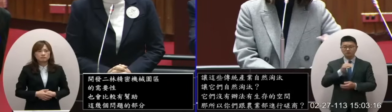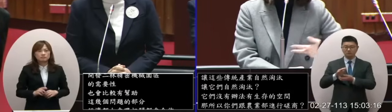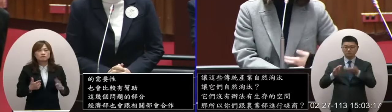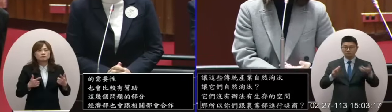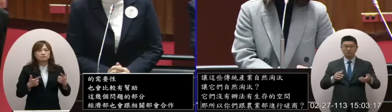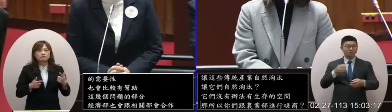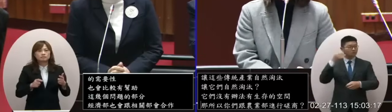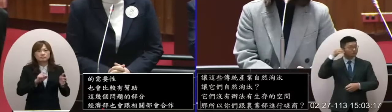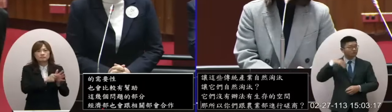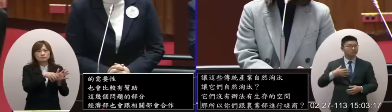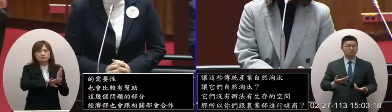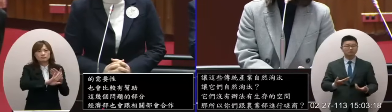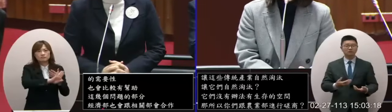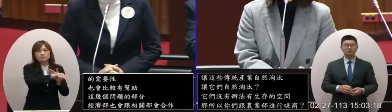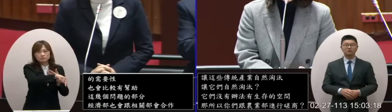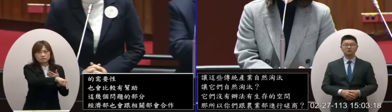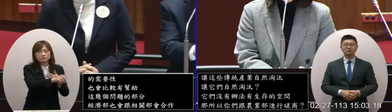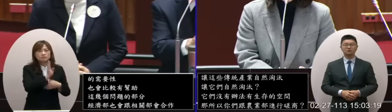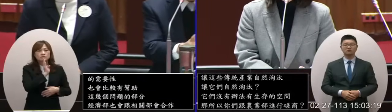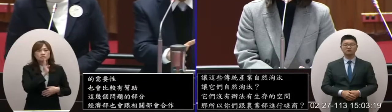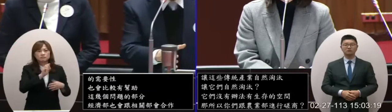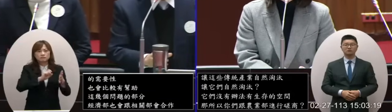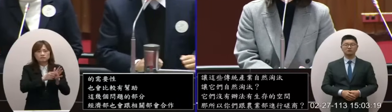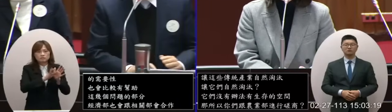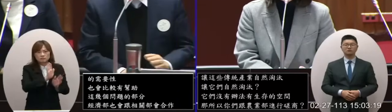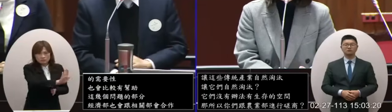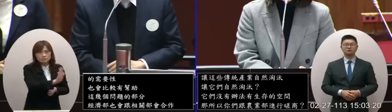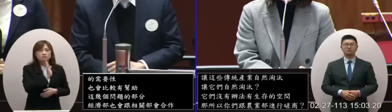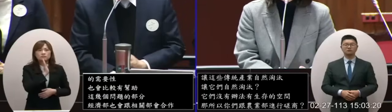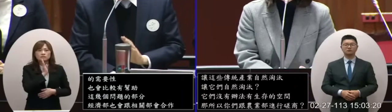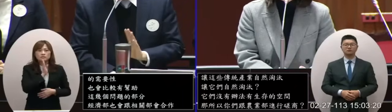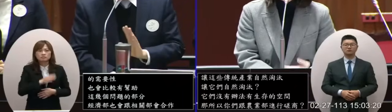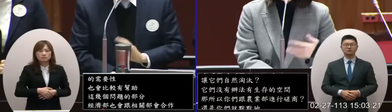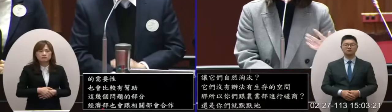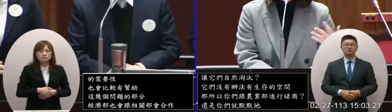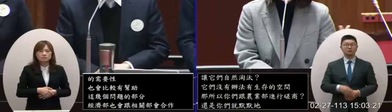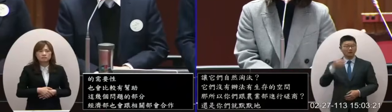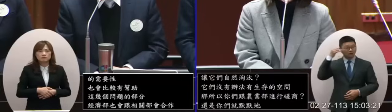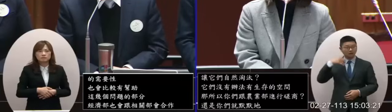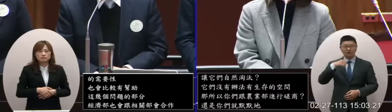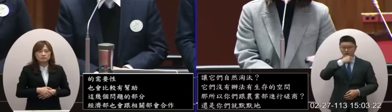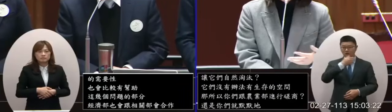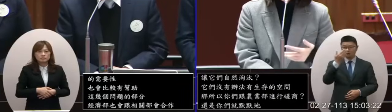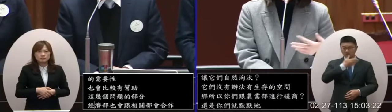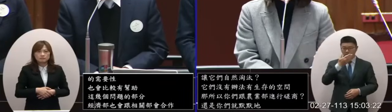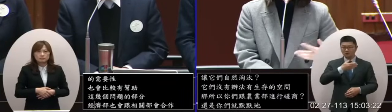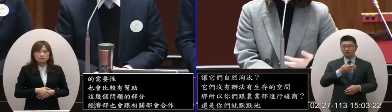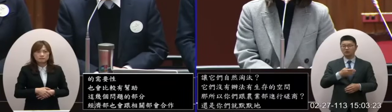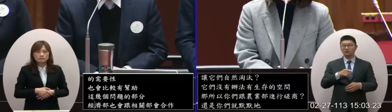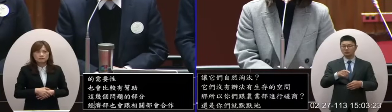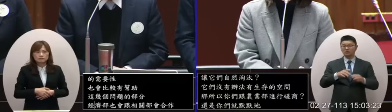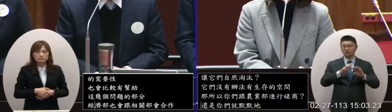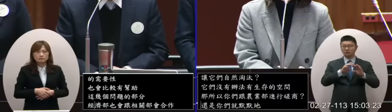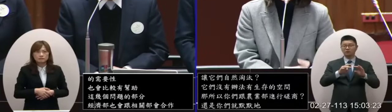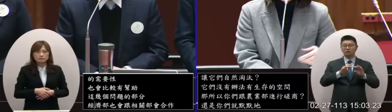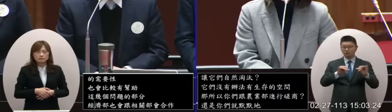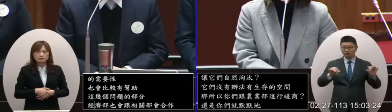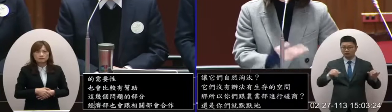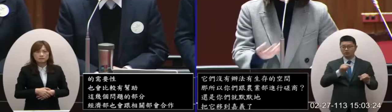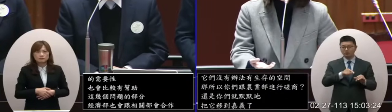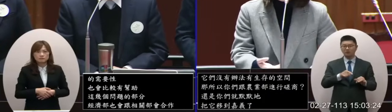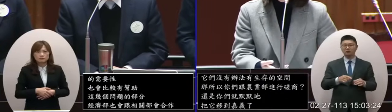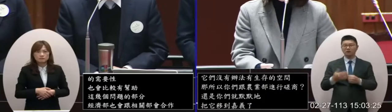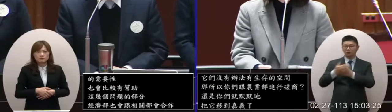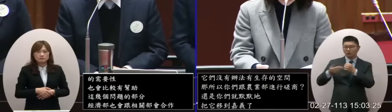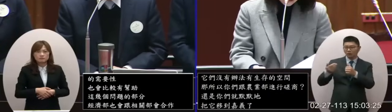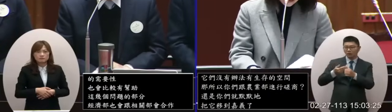义，嘉义有嘉义的， 因为嘉义的 嘉义的 台糖的农地都比较不会产生保育类的那个